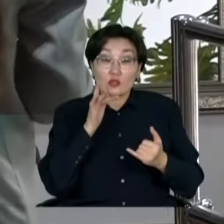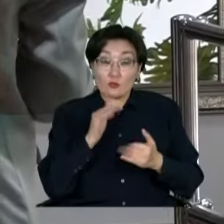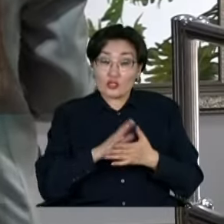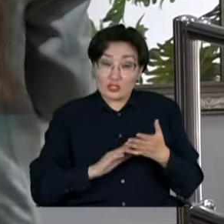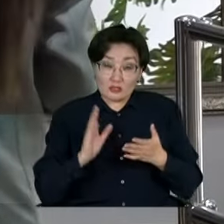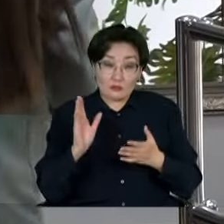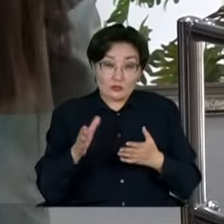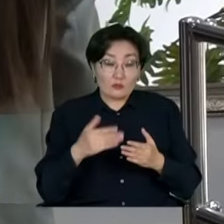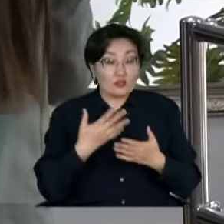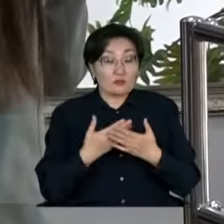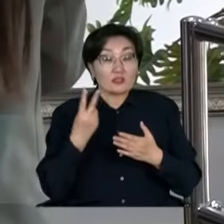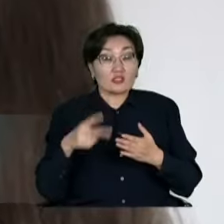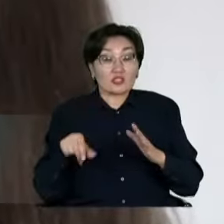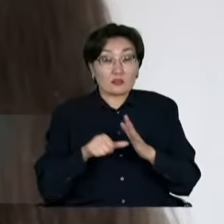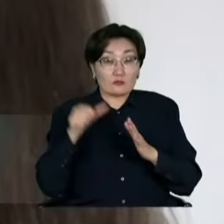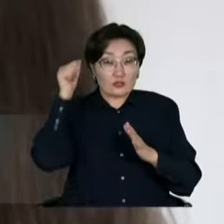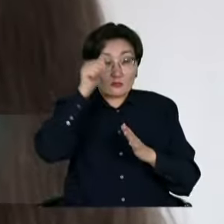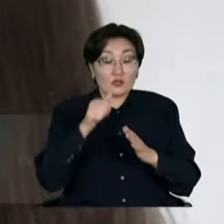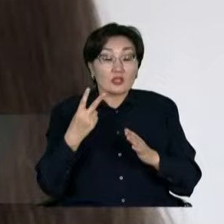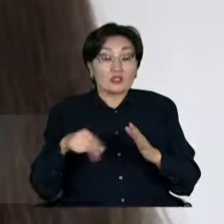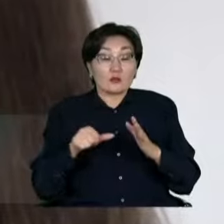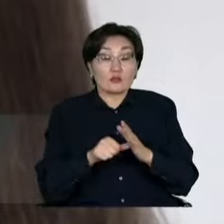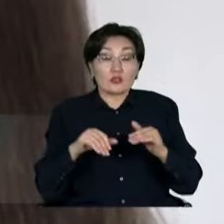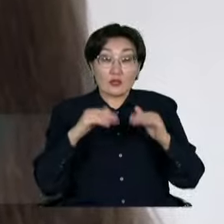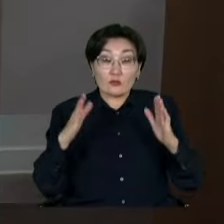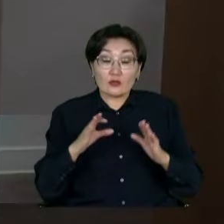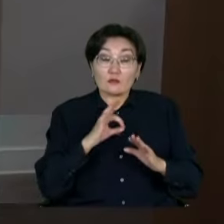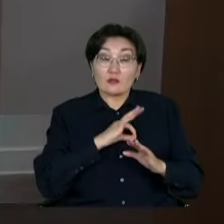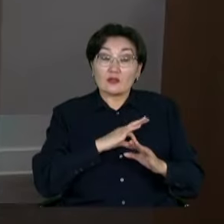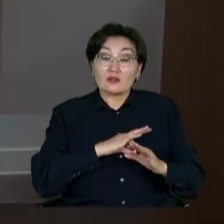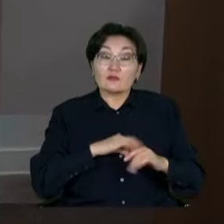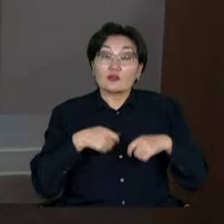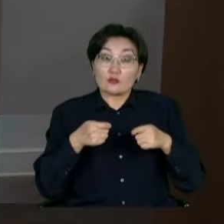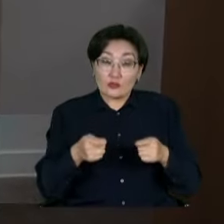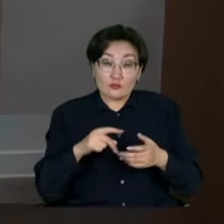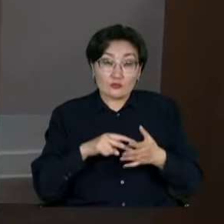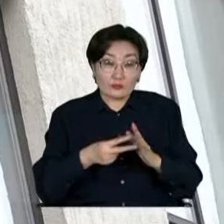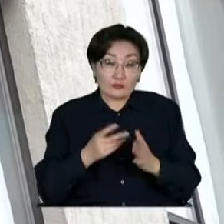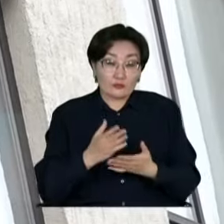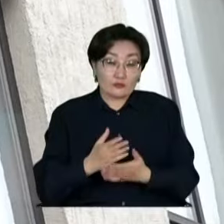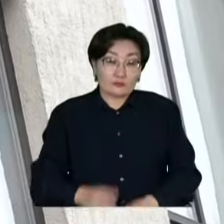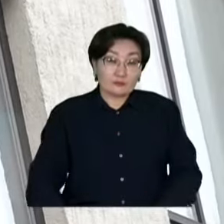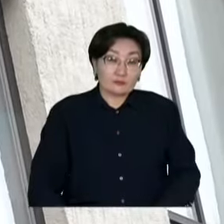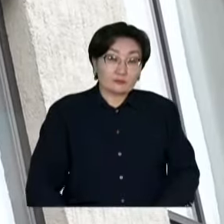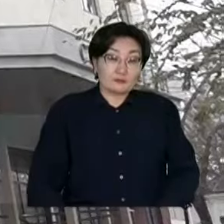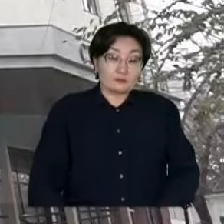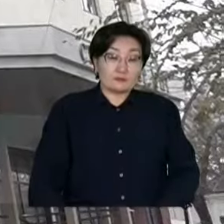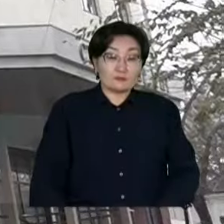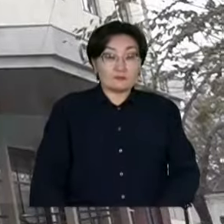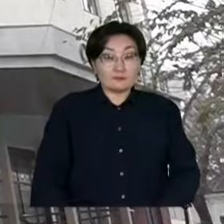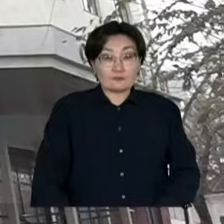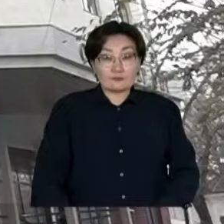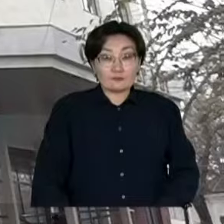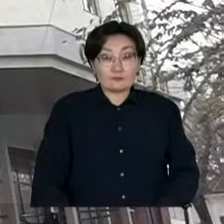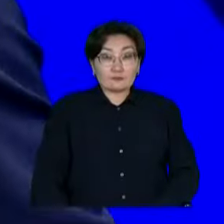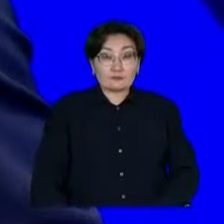жалғасын табады. Мәселен, 2026 жылы 26 нысанды пайдалануға беру жоспарланып отыр. Жансай Олжабек, Ғани Қалуов, Алматы телеарнасы.